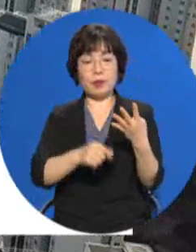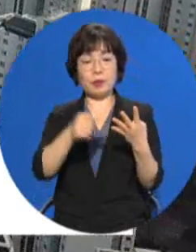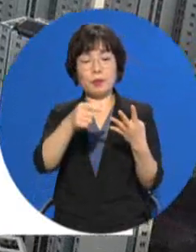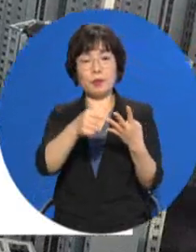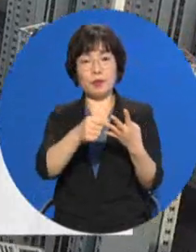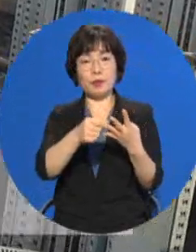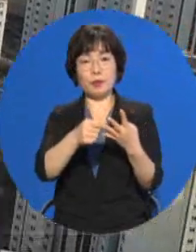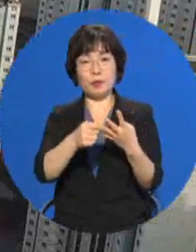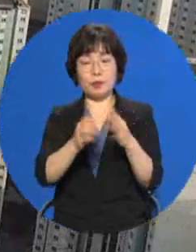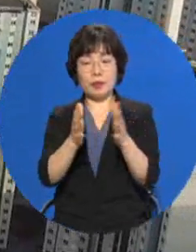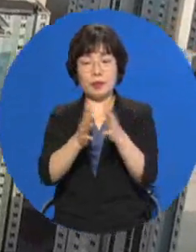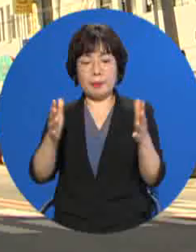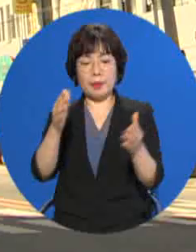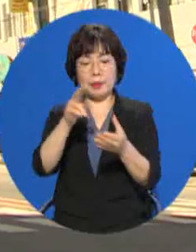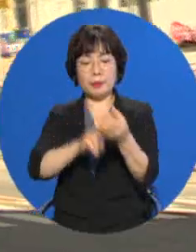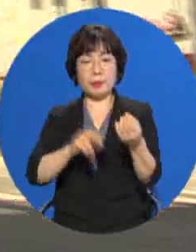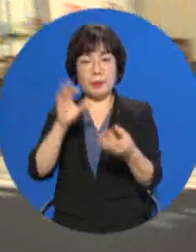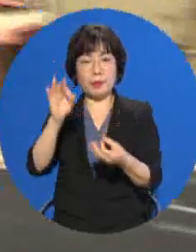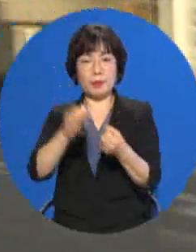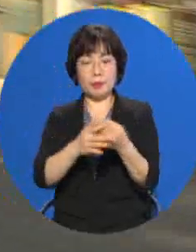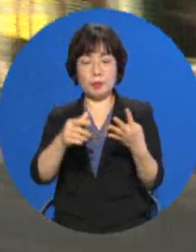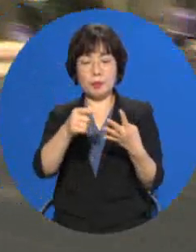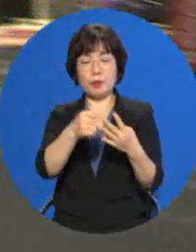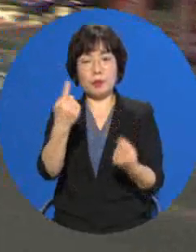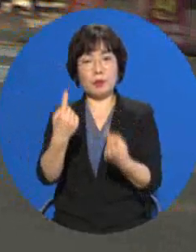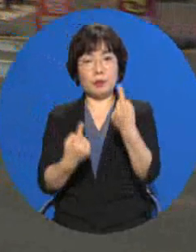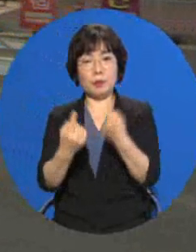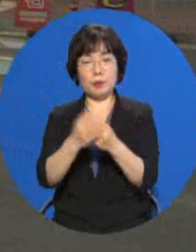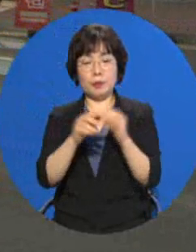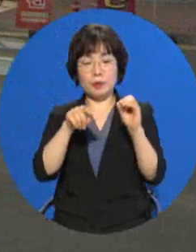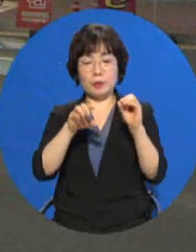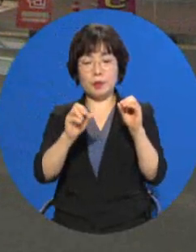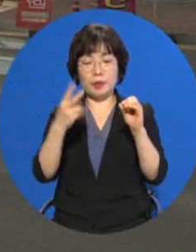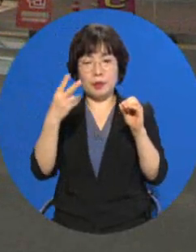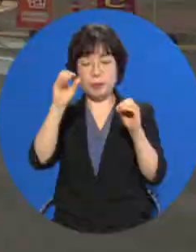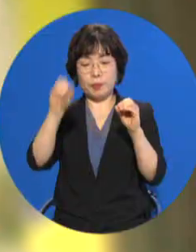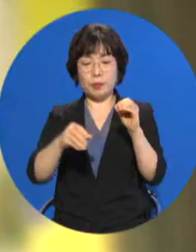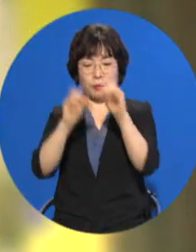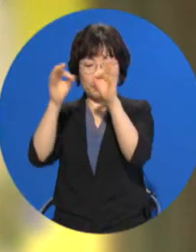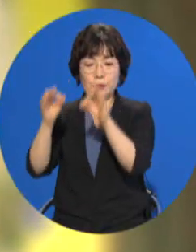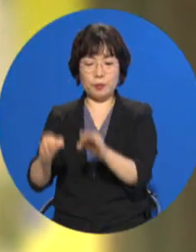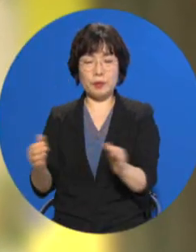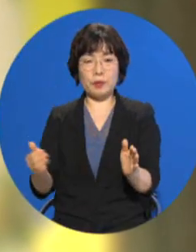광주 지역 아파트 매매 가격은 전주보다 0.02% 하락했습니다.